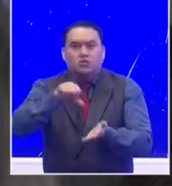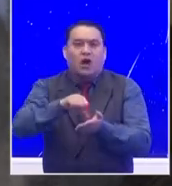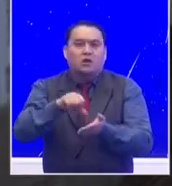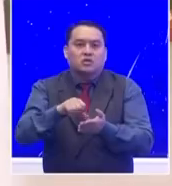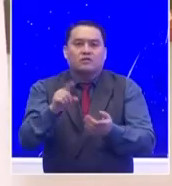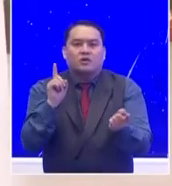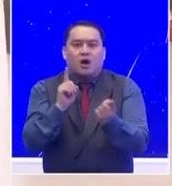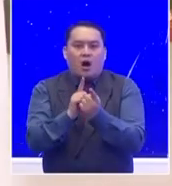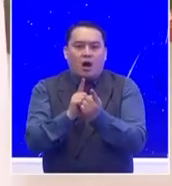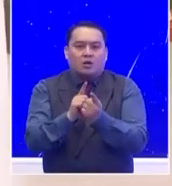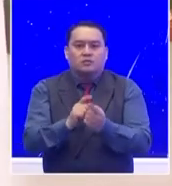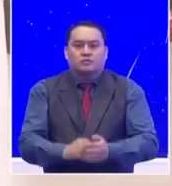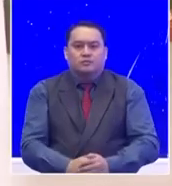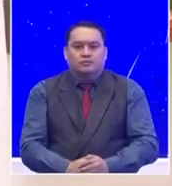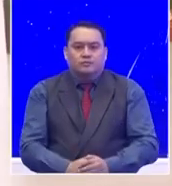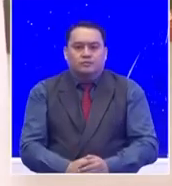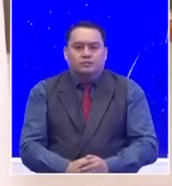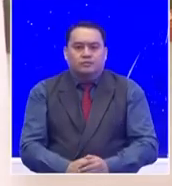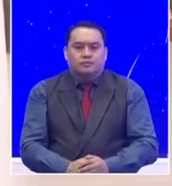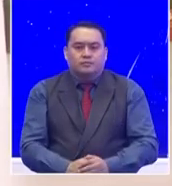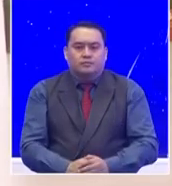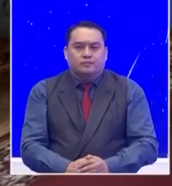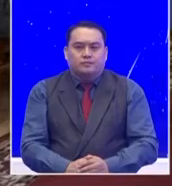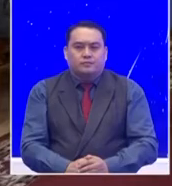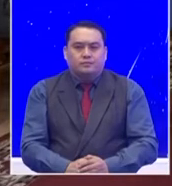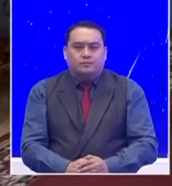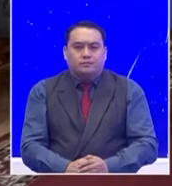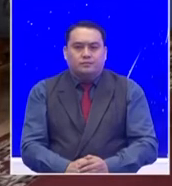встречи говорили и о неоценимом вкладе Мухтара Ауэзова.